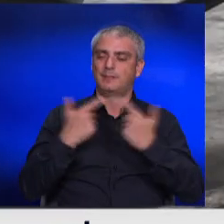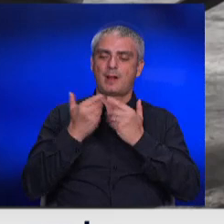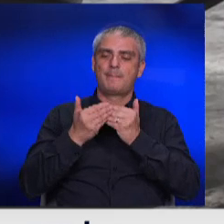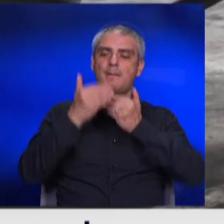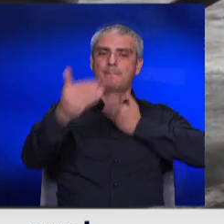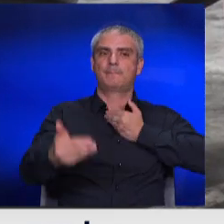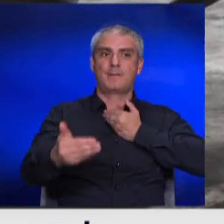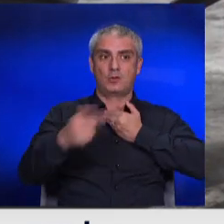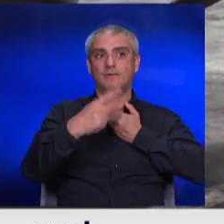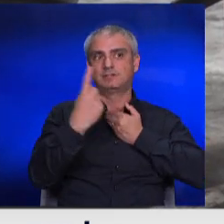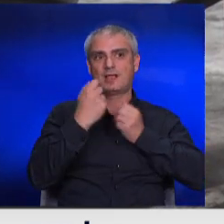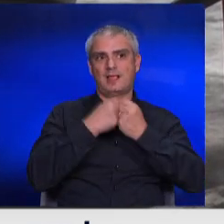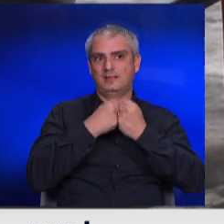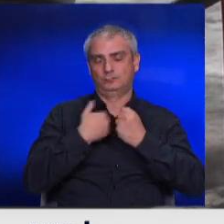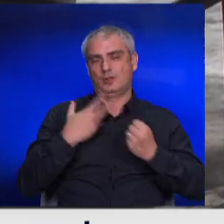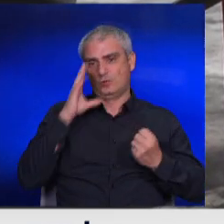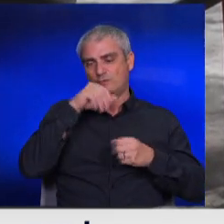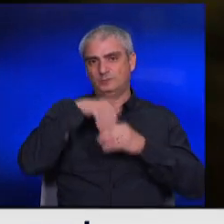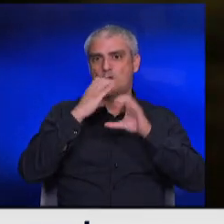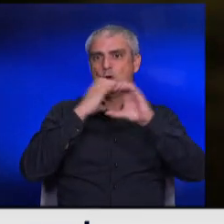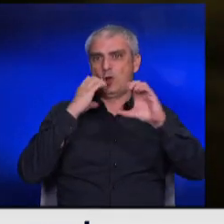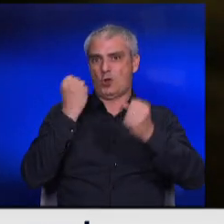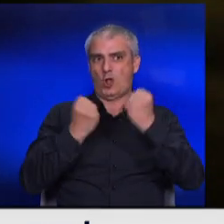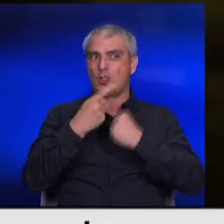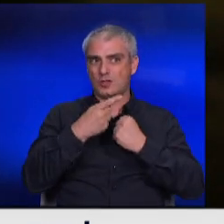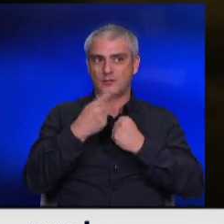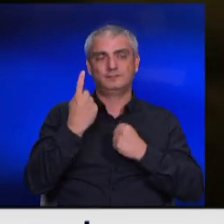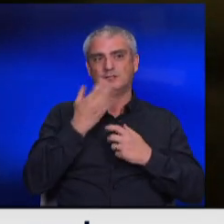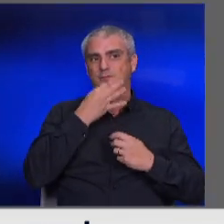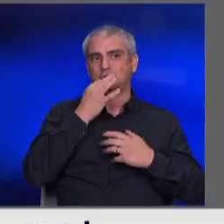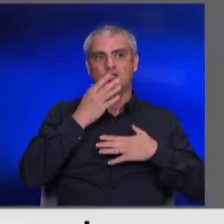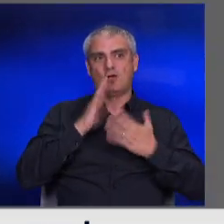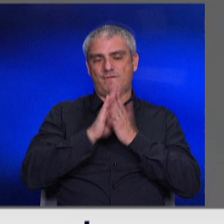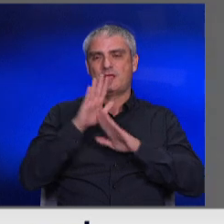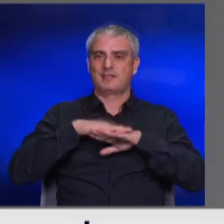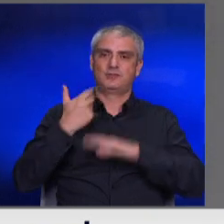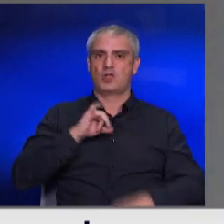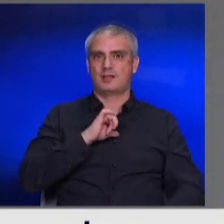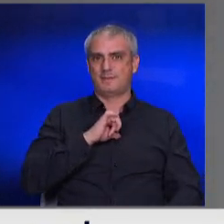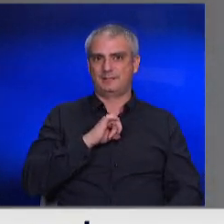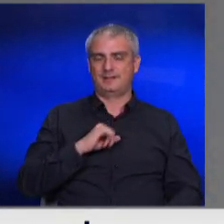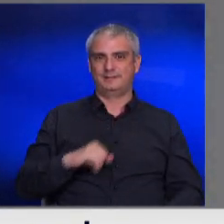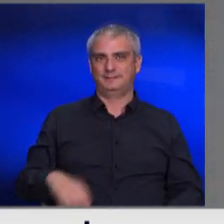מרחוק. וזה אחד מהאתגרים שאנחנו תופסים אותנו בקרונות, וזה רק מה שהופך את התפקיד למעניין יותר.